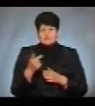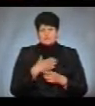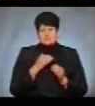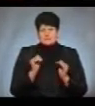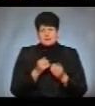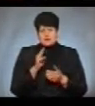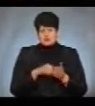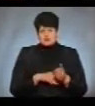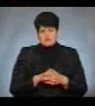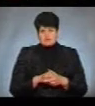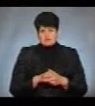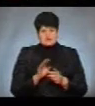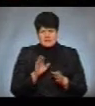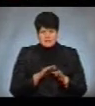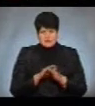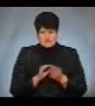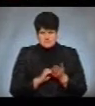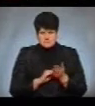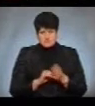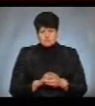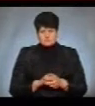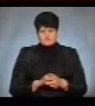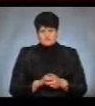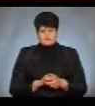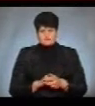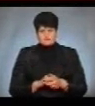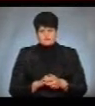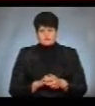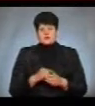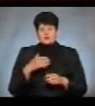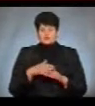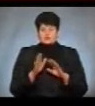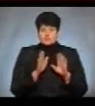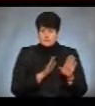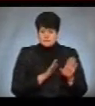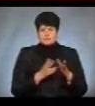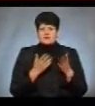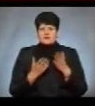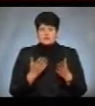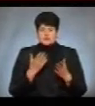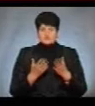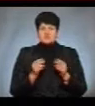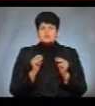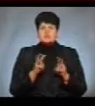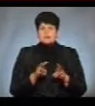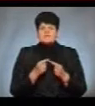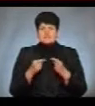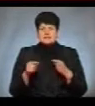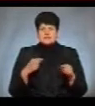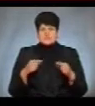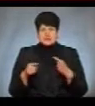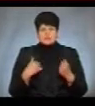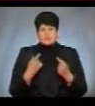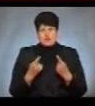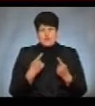штраф. За невиконання припису? За невиконання припису. Зрозуміло. Ну, якщо чим відрізняється, якщо ми говоримо